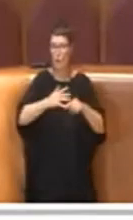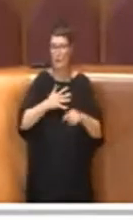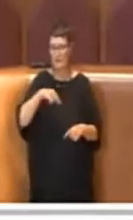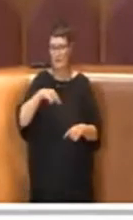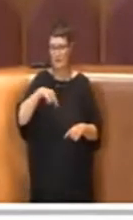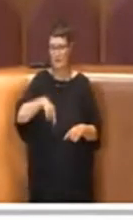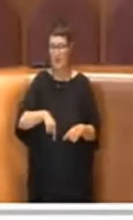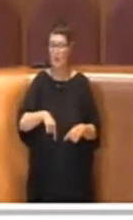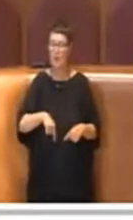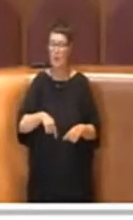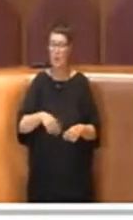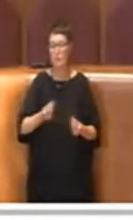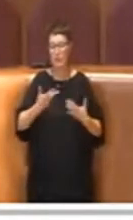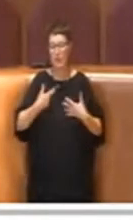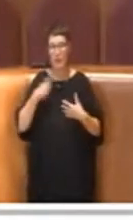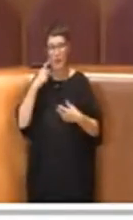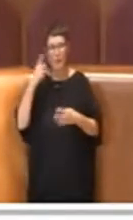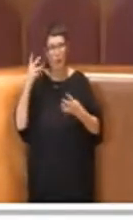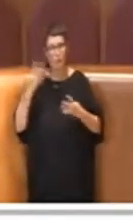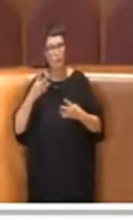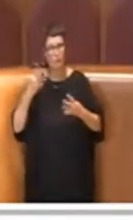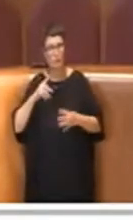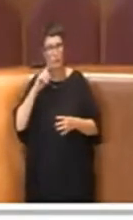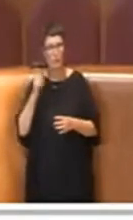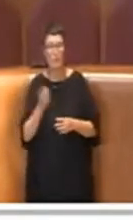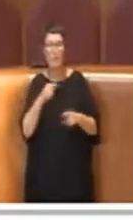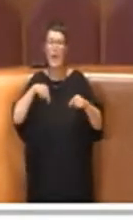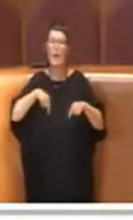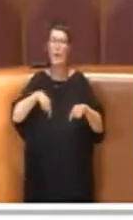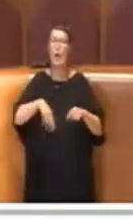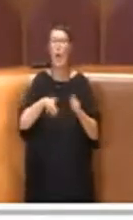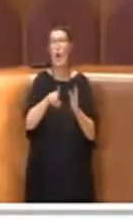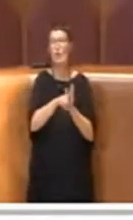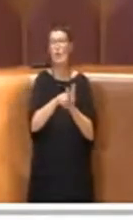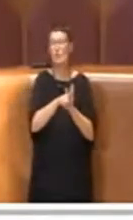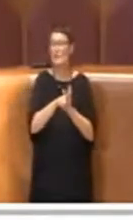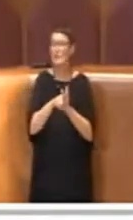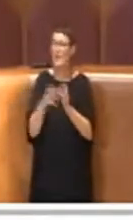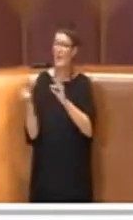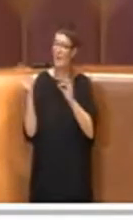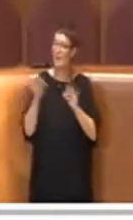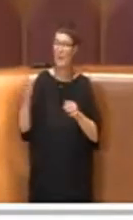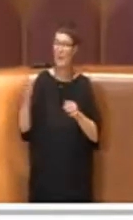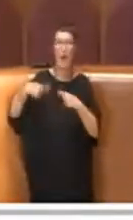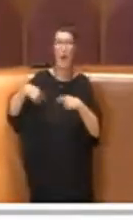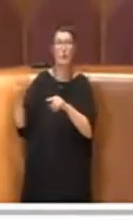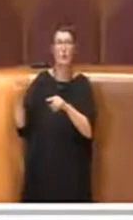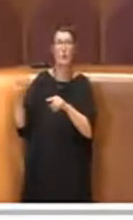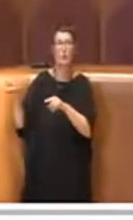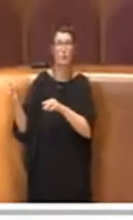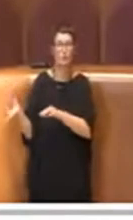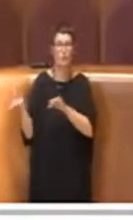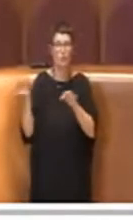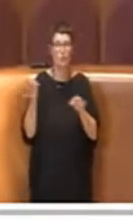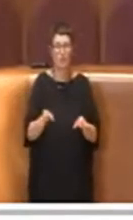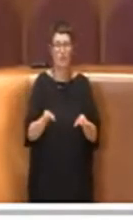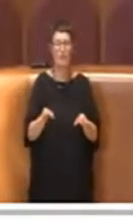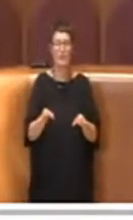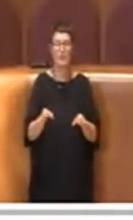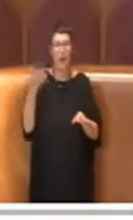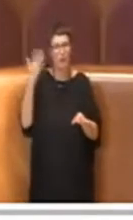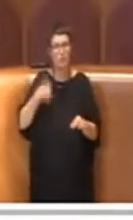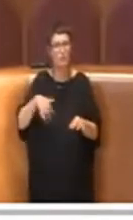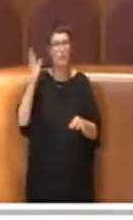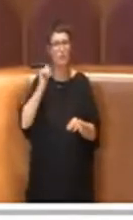di approfondimento. Oggi siamo alla delibera di giunta che estende già la delibera che è uscita il 21 maggio e che